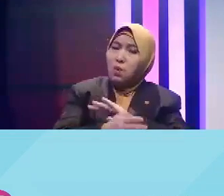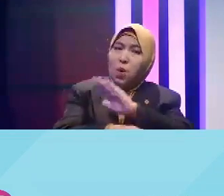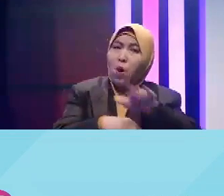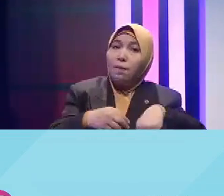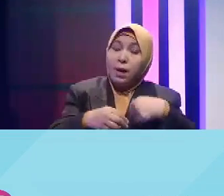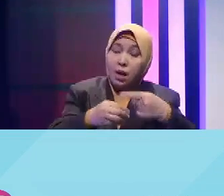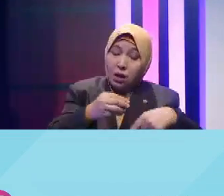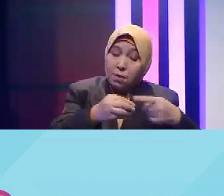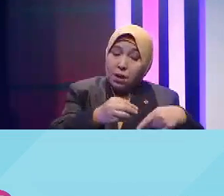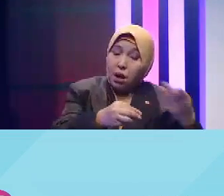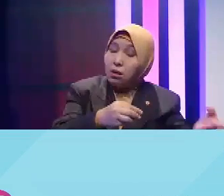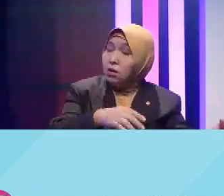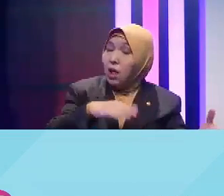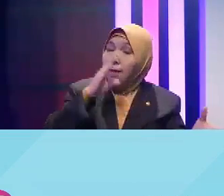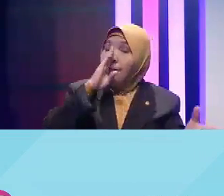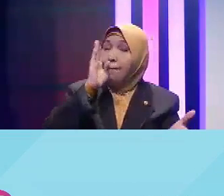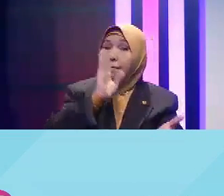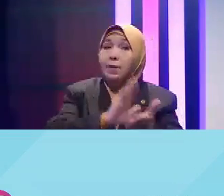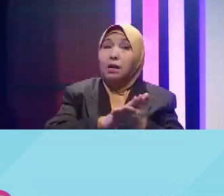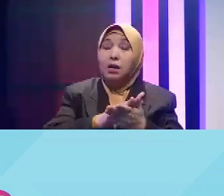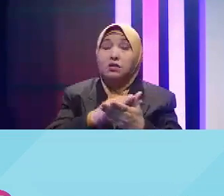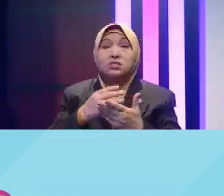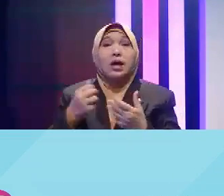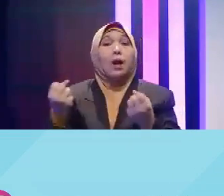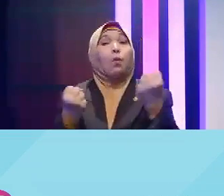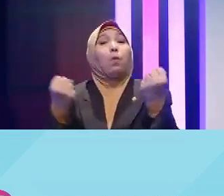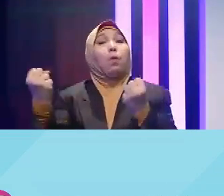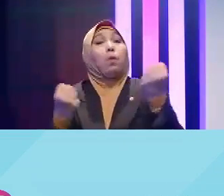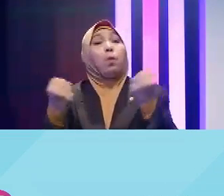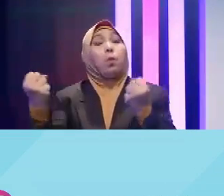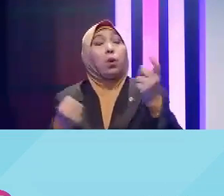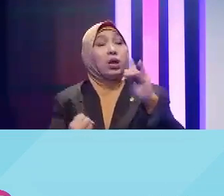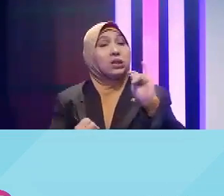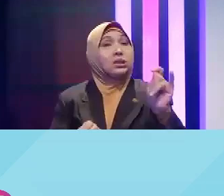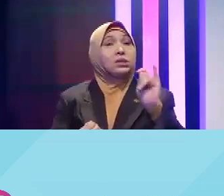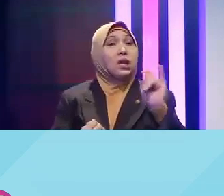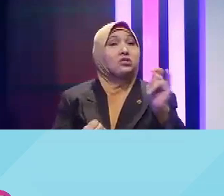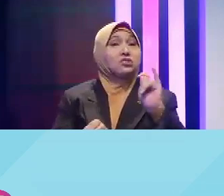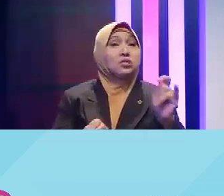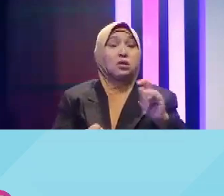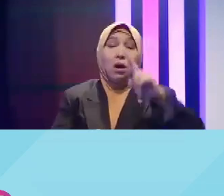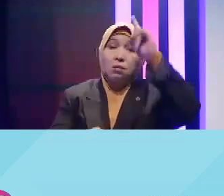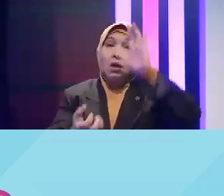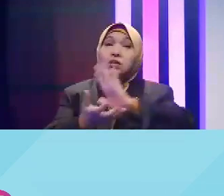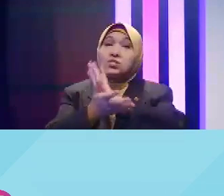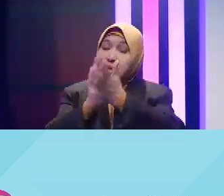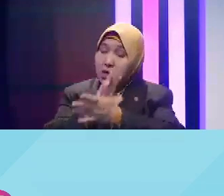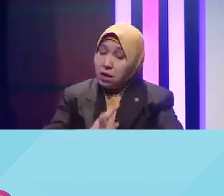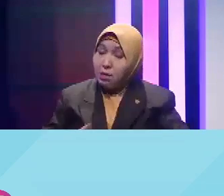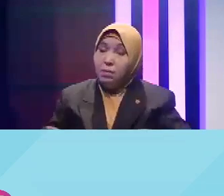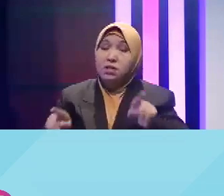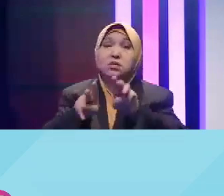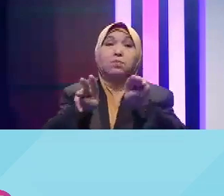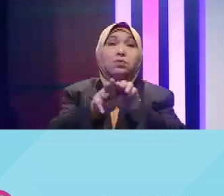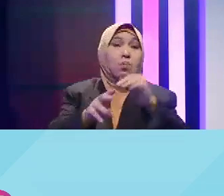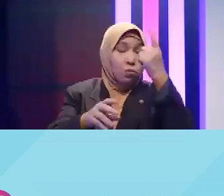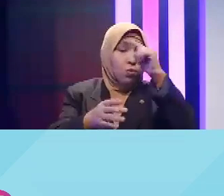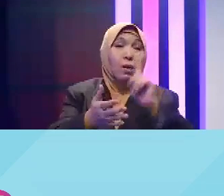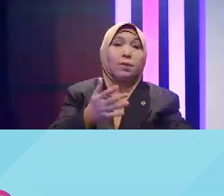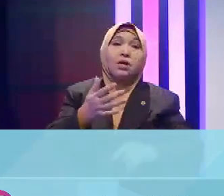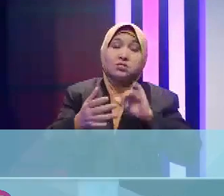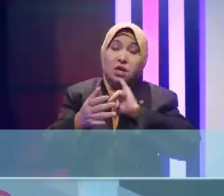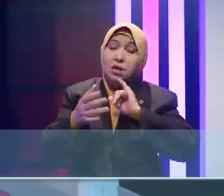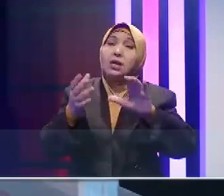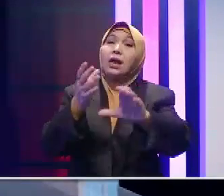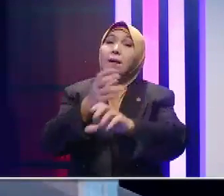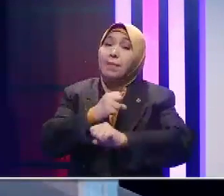baik, okay, dan kemudian saya buat teksi. Dan qadar Allah, sebenarnya Allah jadikan begitu Untuk apa? Untuk saya dapat Islam